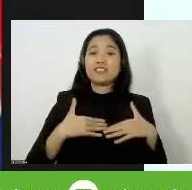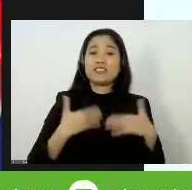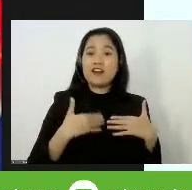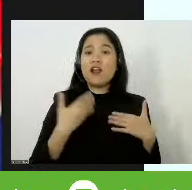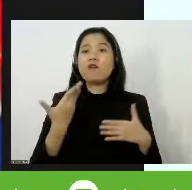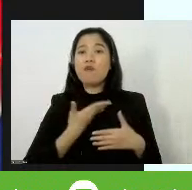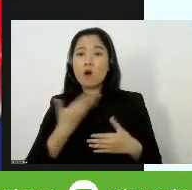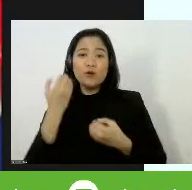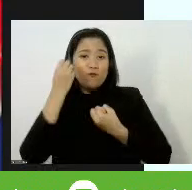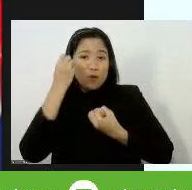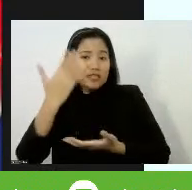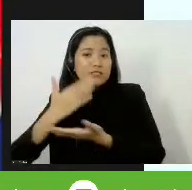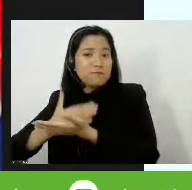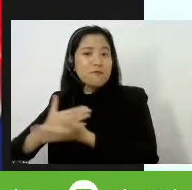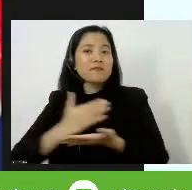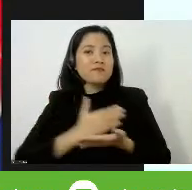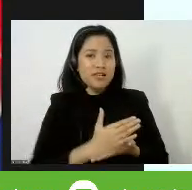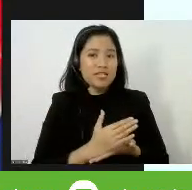website